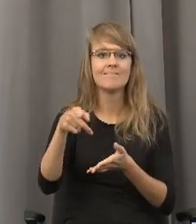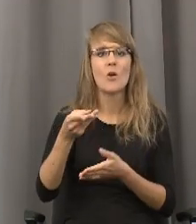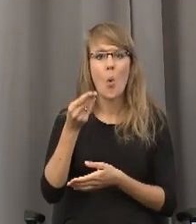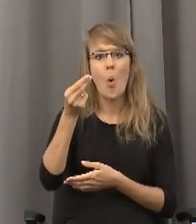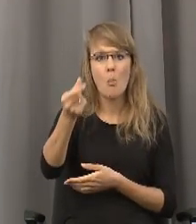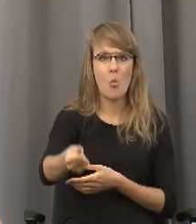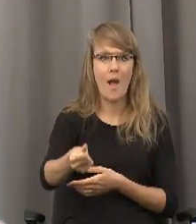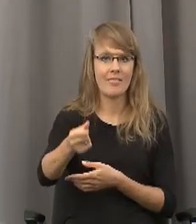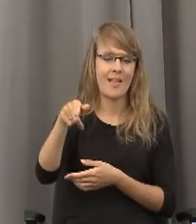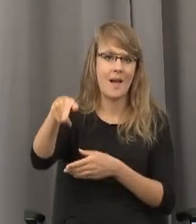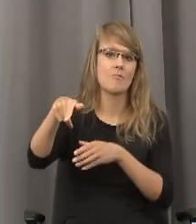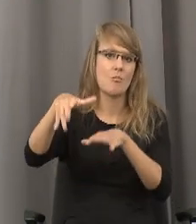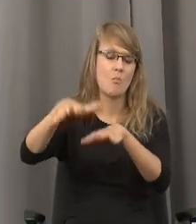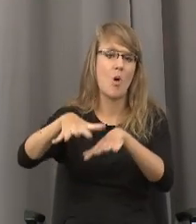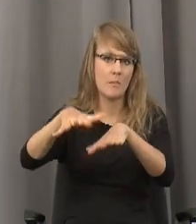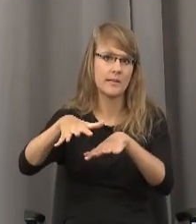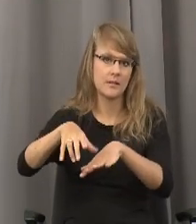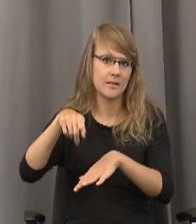opłaty za sam pobyt.